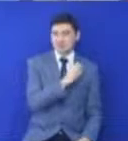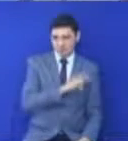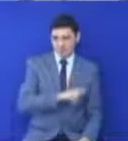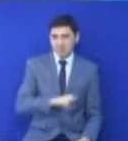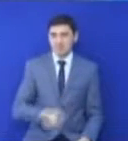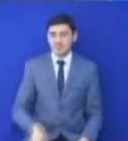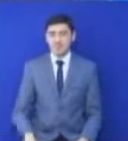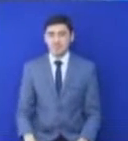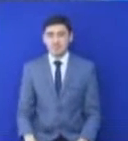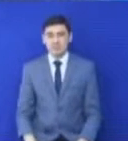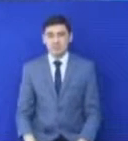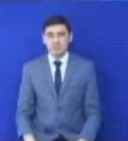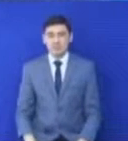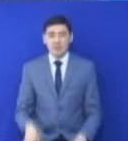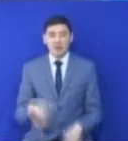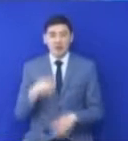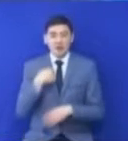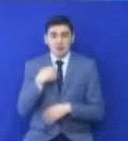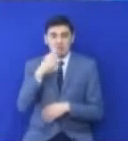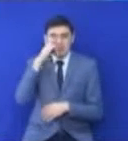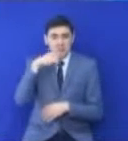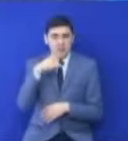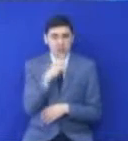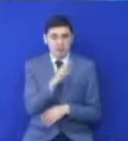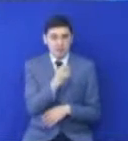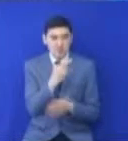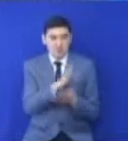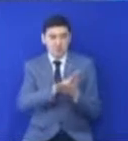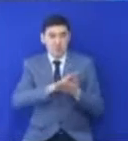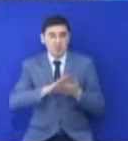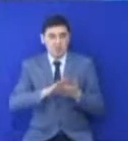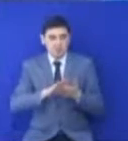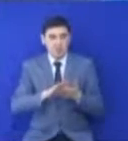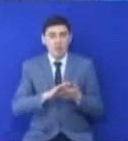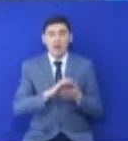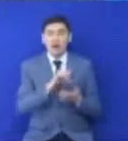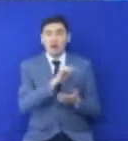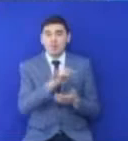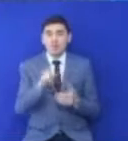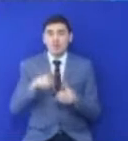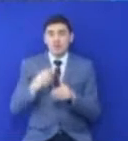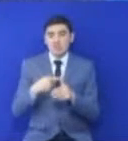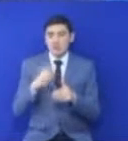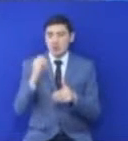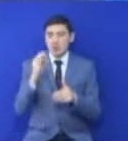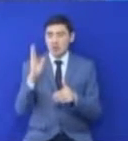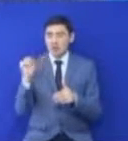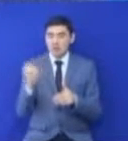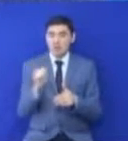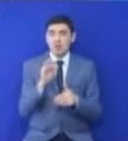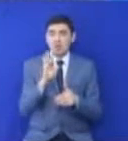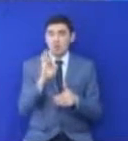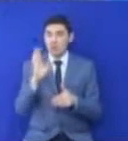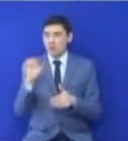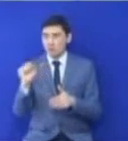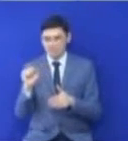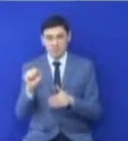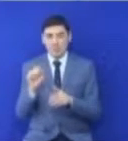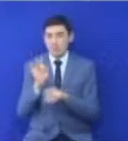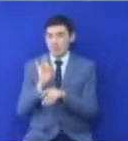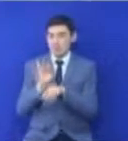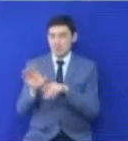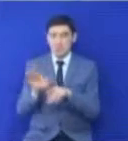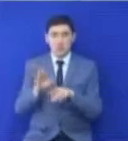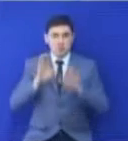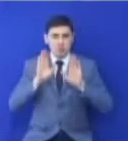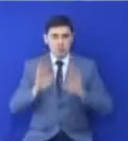есімдер. Ұлты қазақ азаматтардың жаңағы аффикстерсіз, ешқандай ова, ева деген жалғауларсыз ұлттық тегін